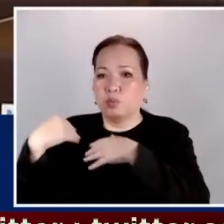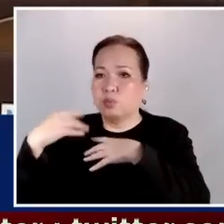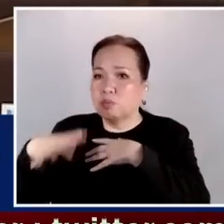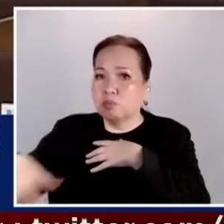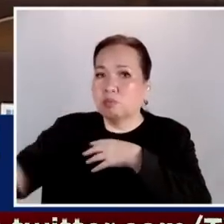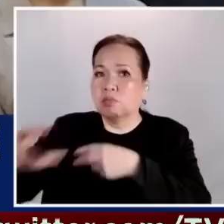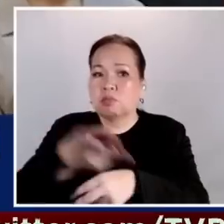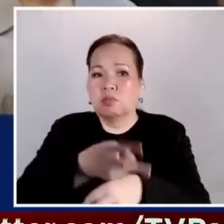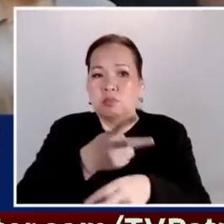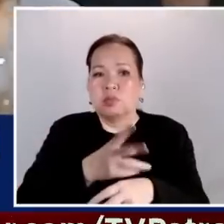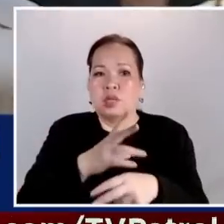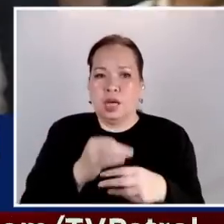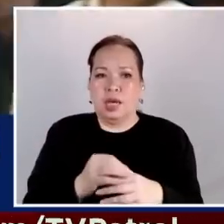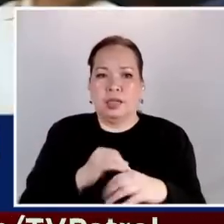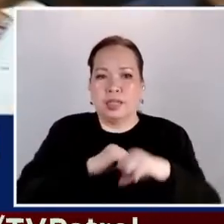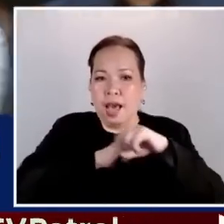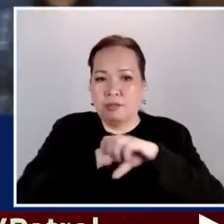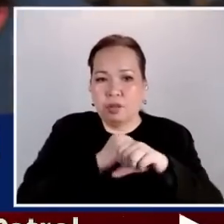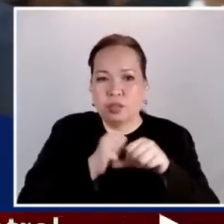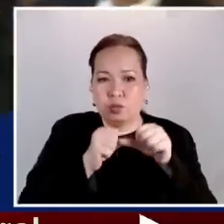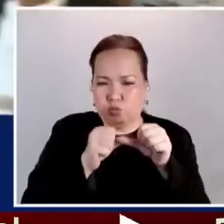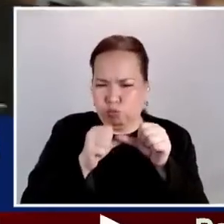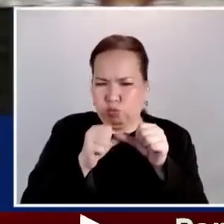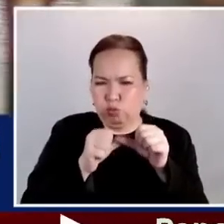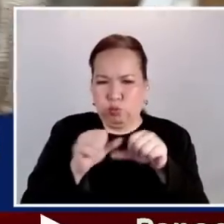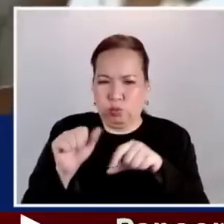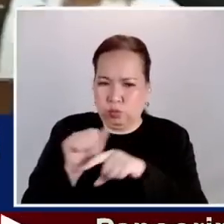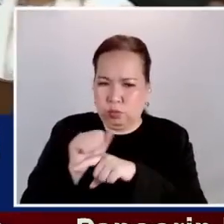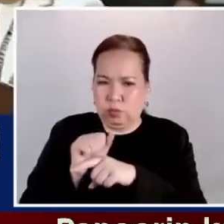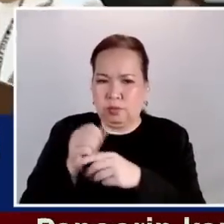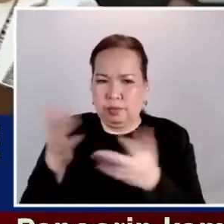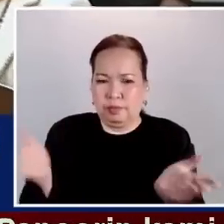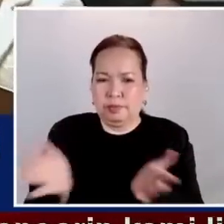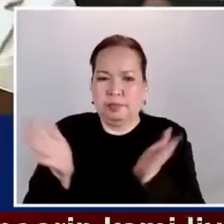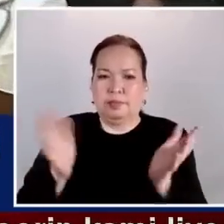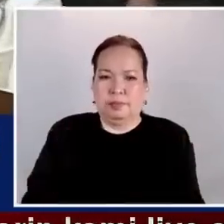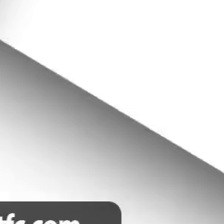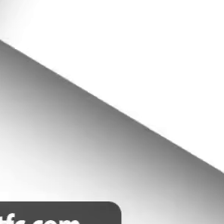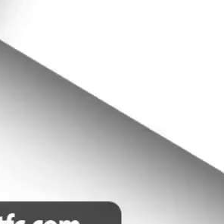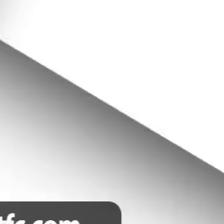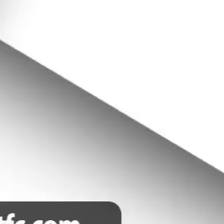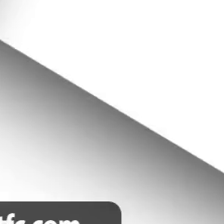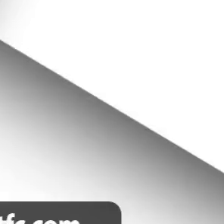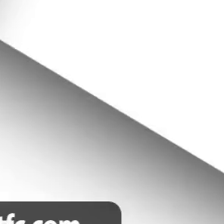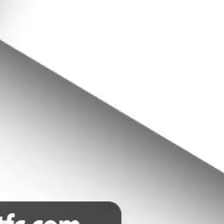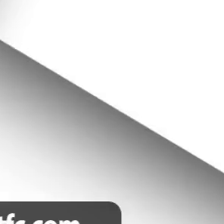pagsusulong ng advokasya. Sherian Torres, ABS-CBN News.